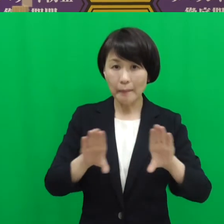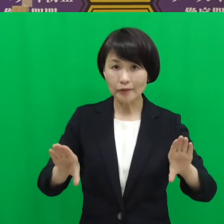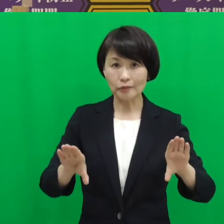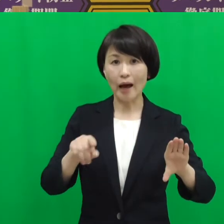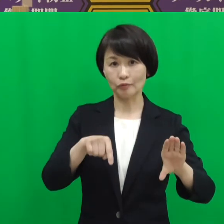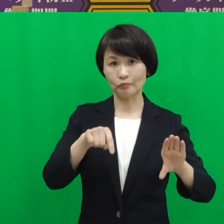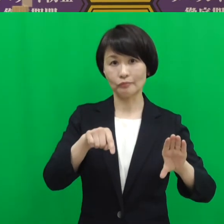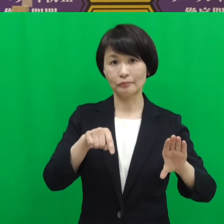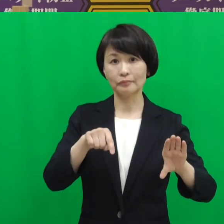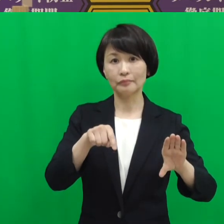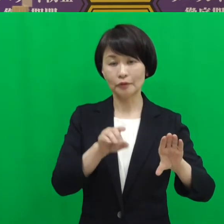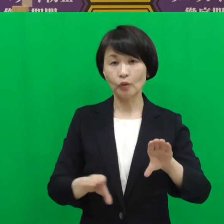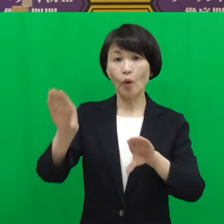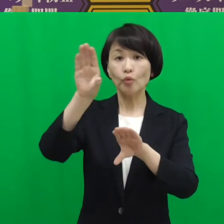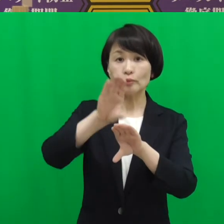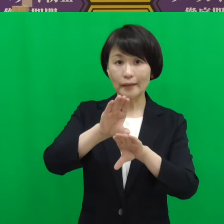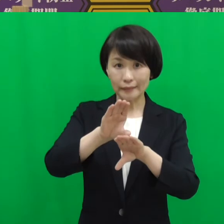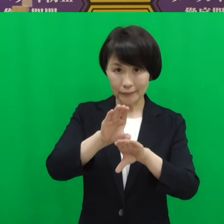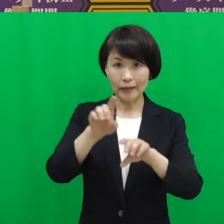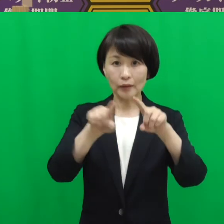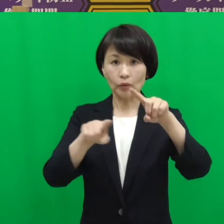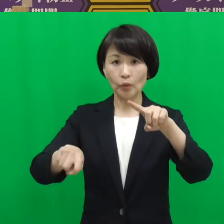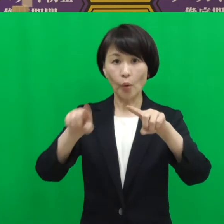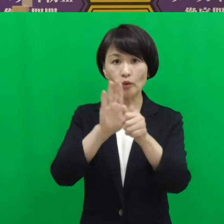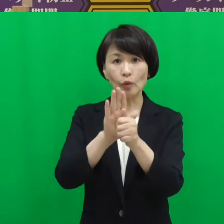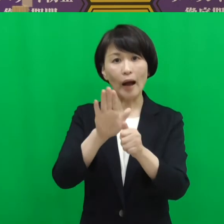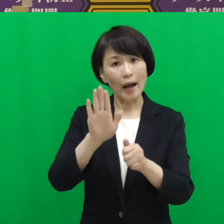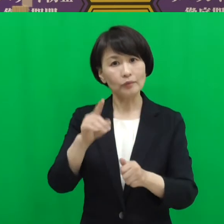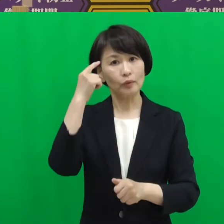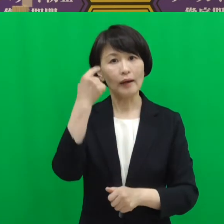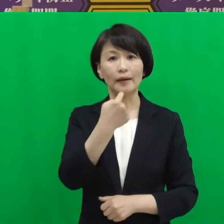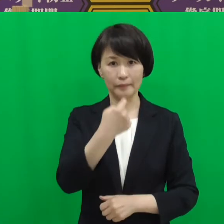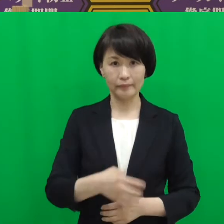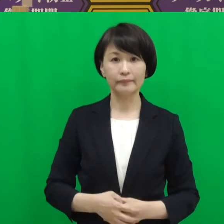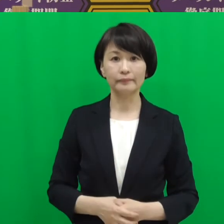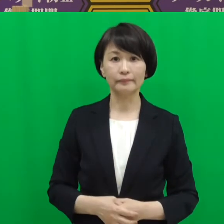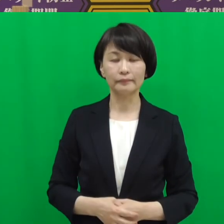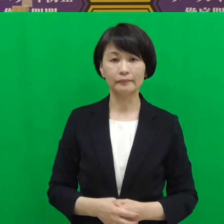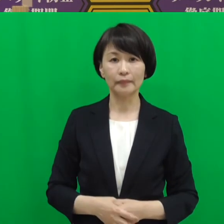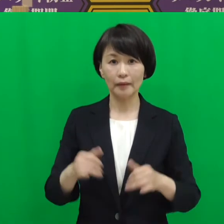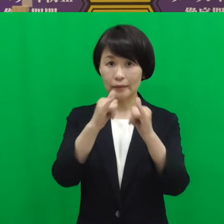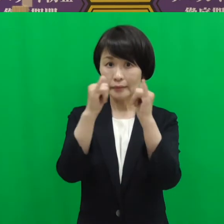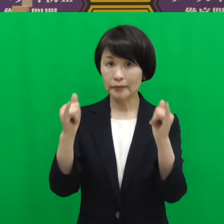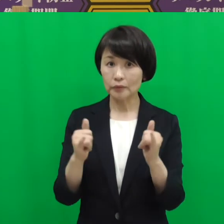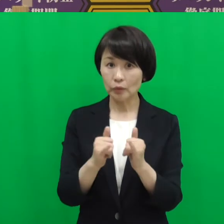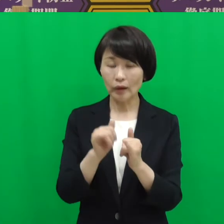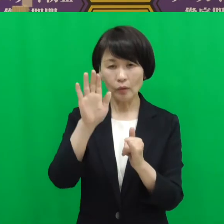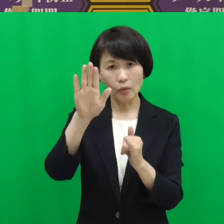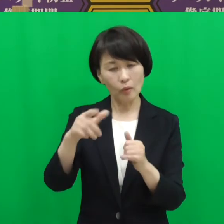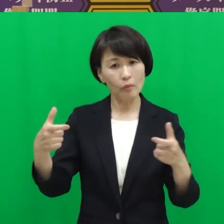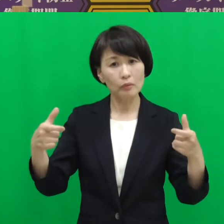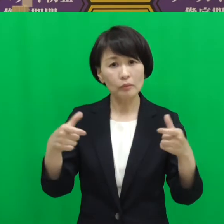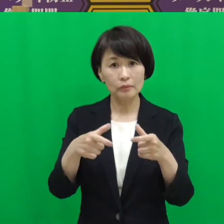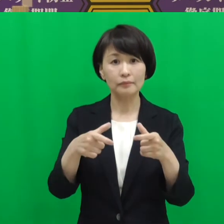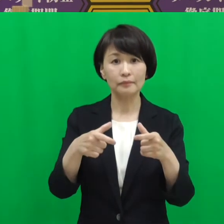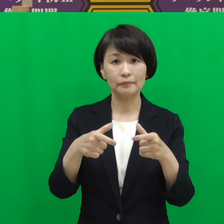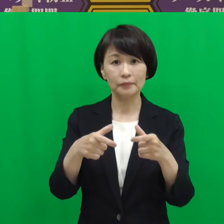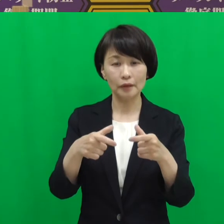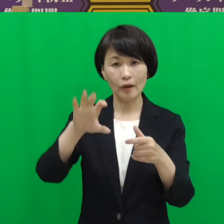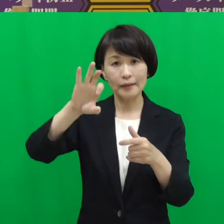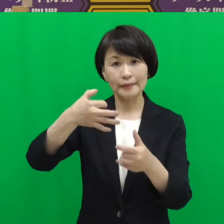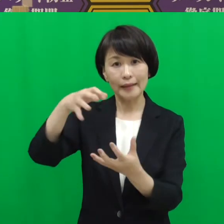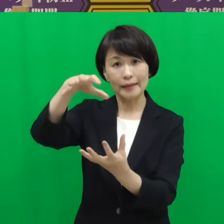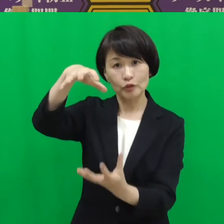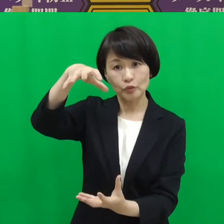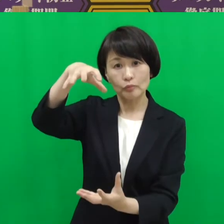ものが私はその上に乗るべきだというふうに思っています。今後人口が減っていく中で、税収がどんどん減ってまいりますので、